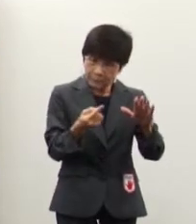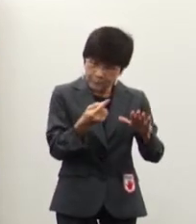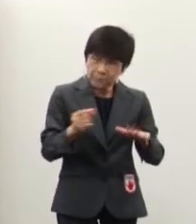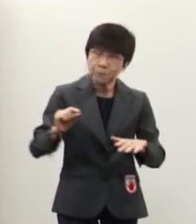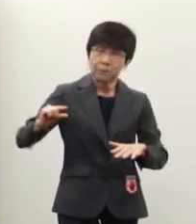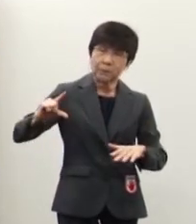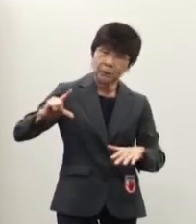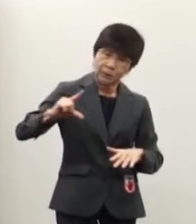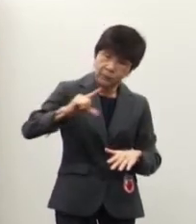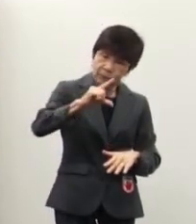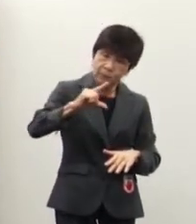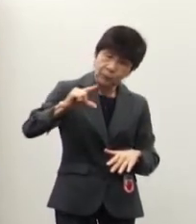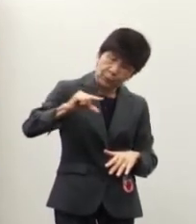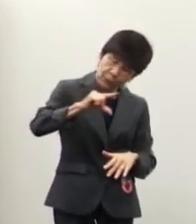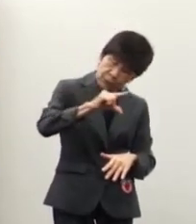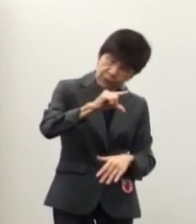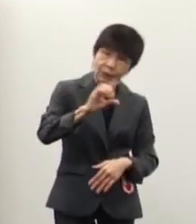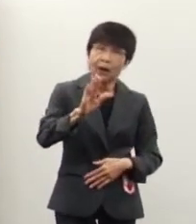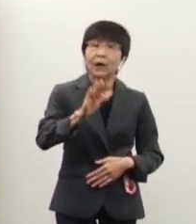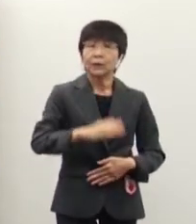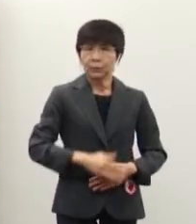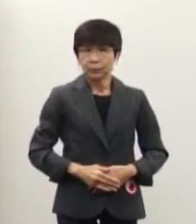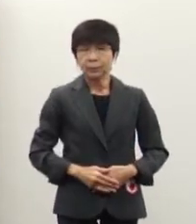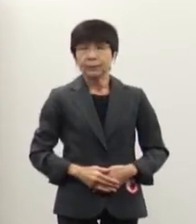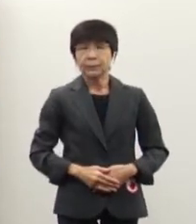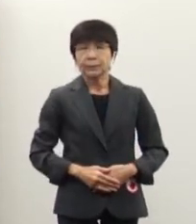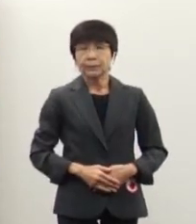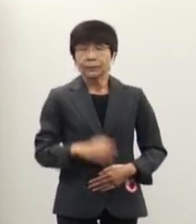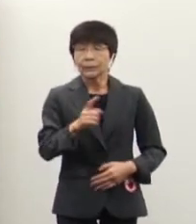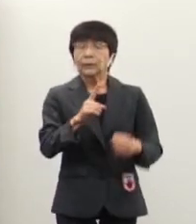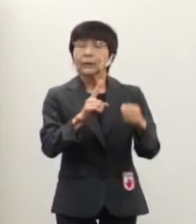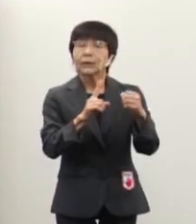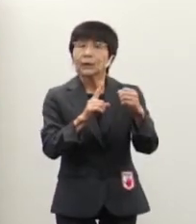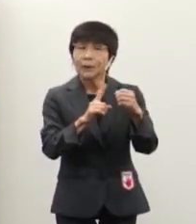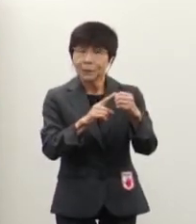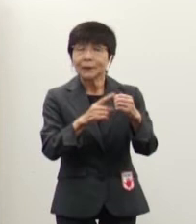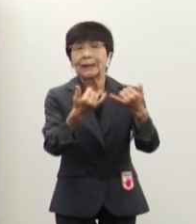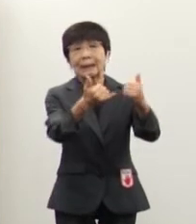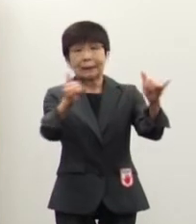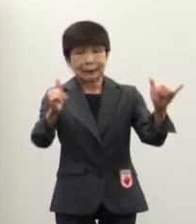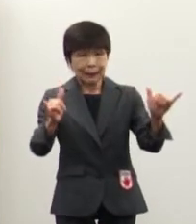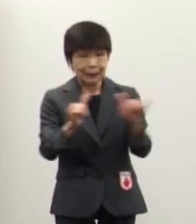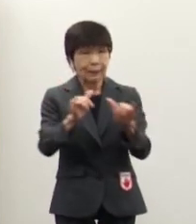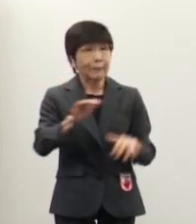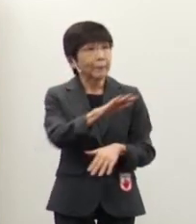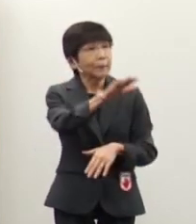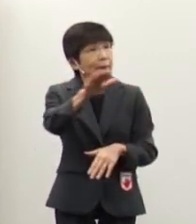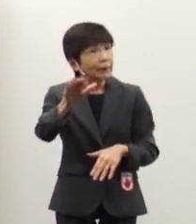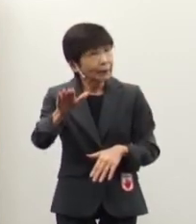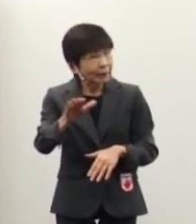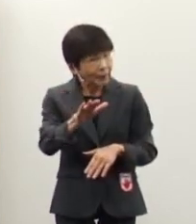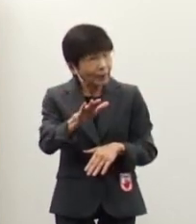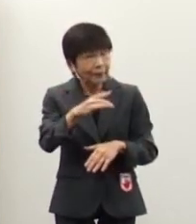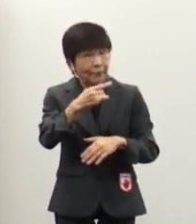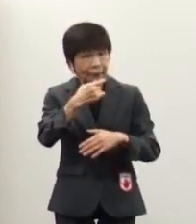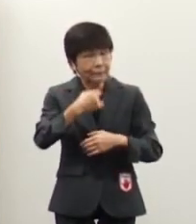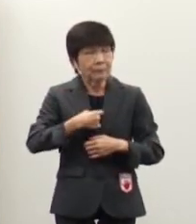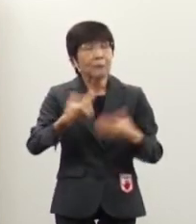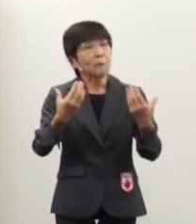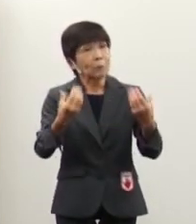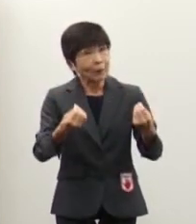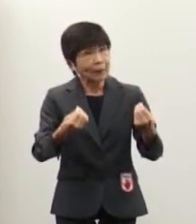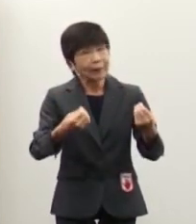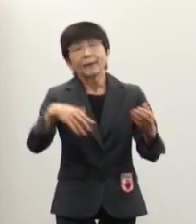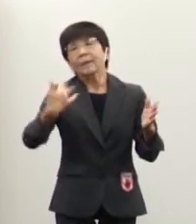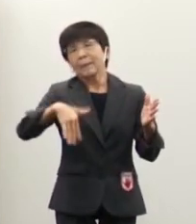ている、これもまた事実でございます。このため社会全体としてまだまだ警戒を解く段階にあ